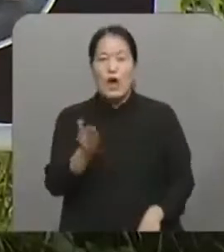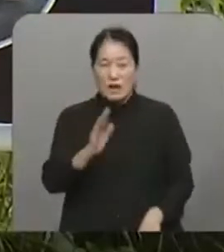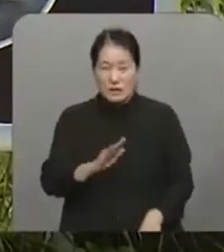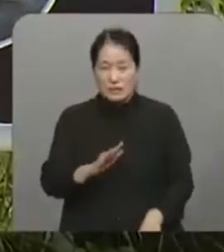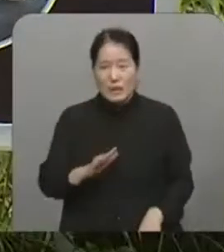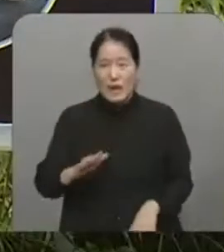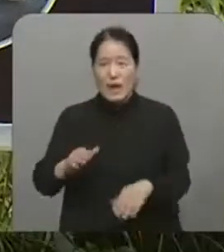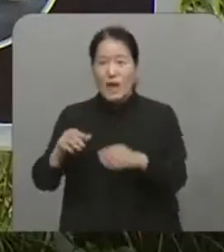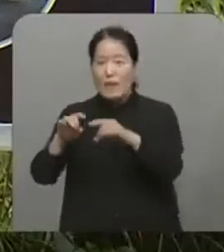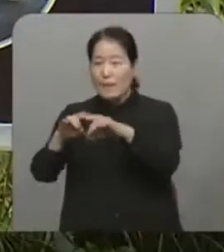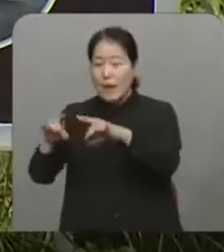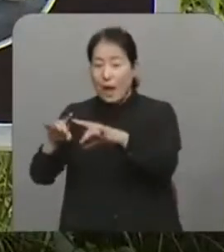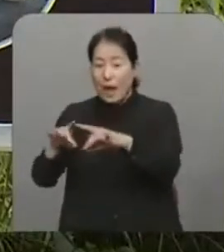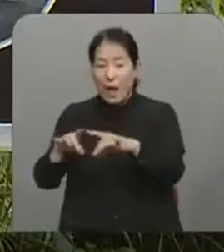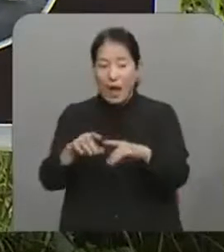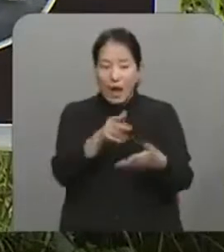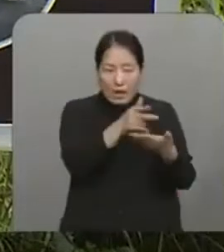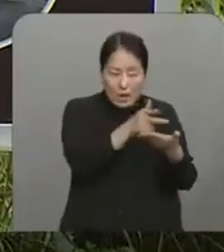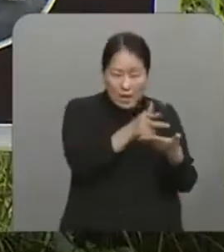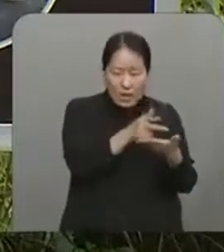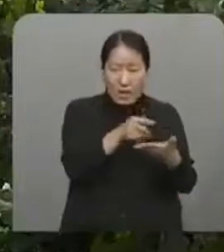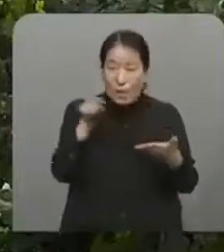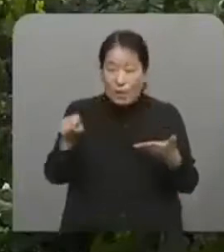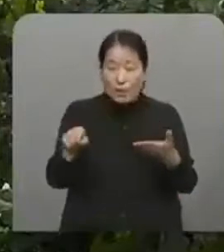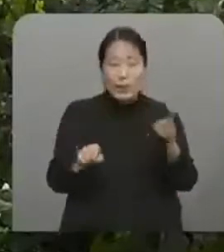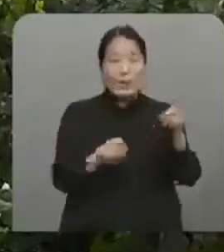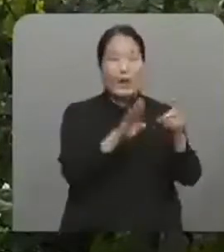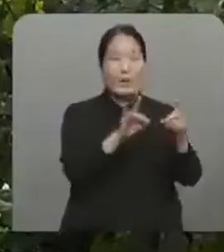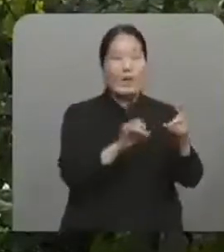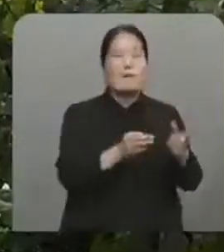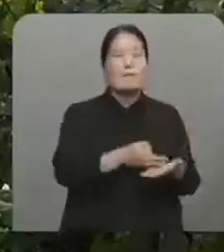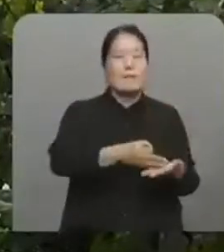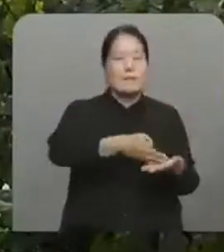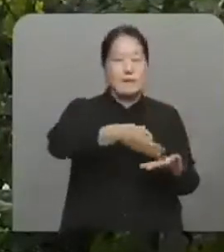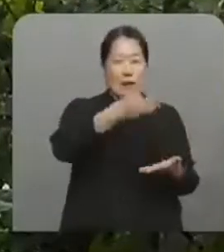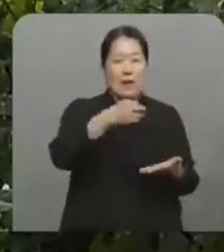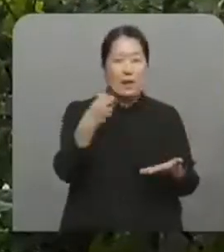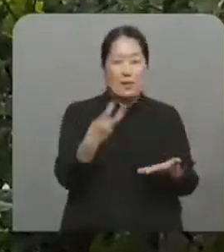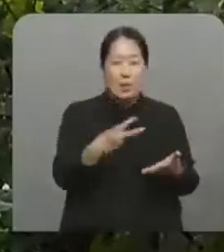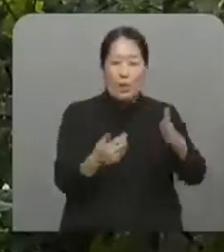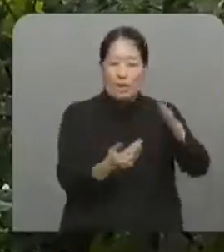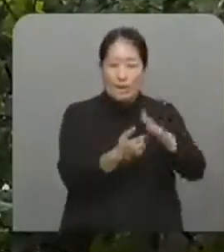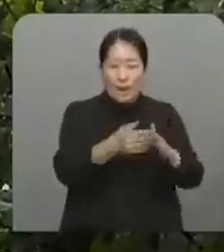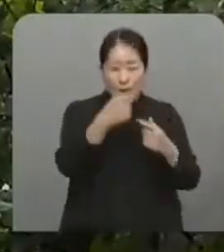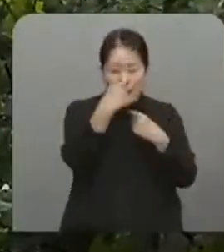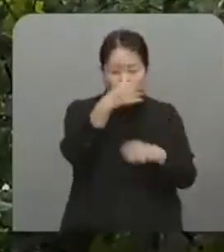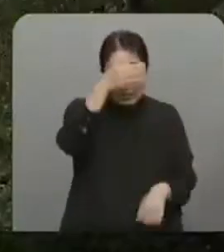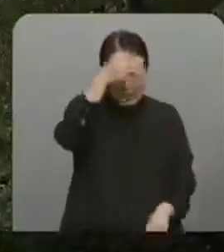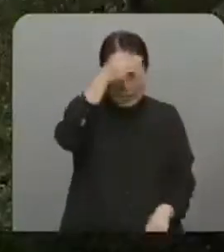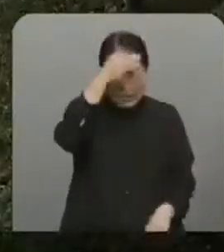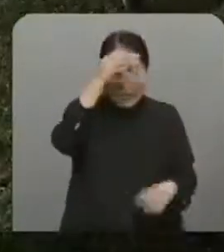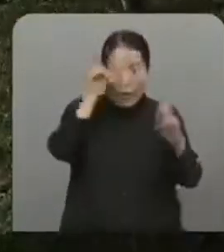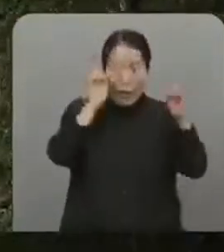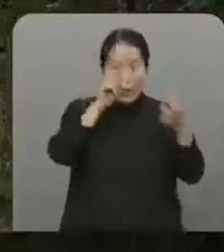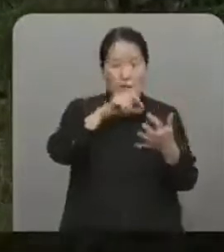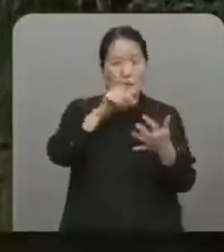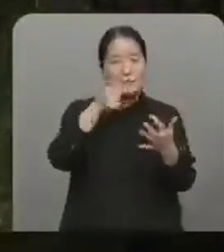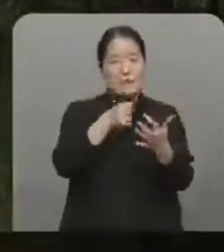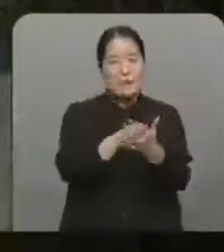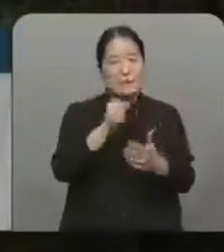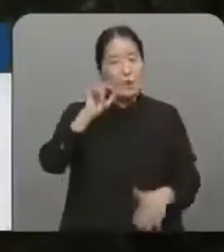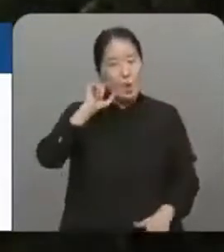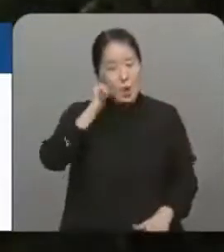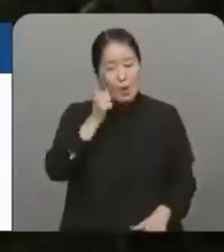산불 센서보다 10배 이상 비싸고 적절한 기능을 갖춘 장비 선정도 쉽지 않습니다. 첨단 기술